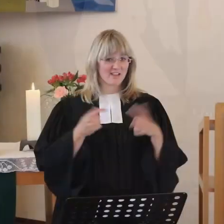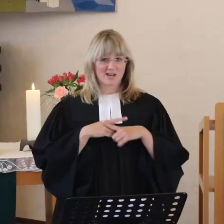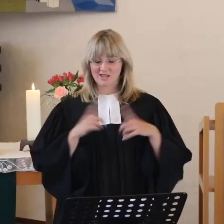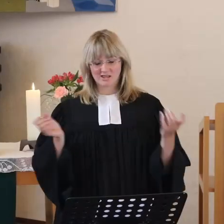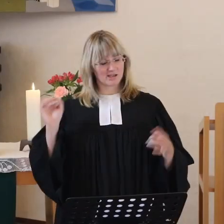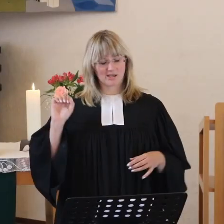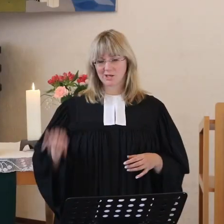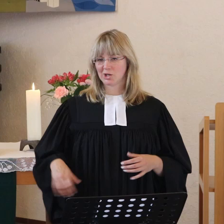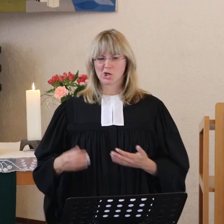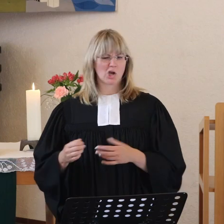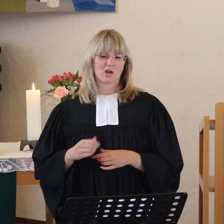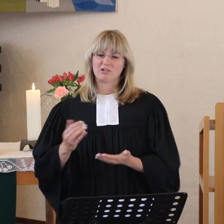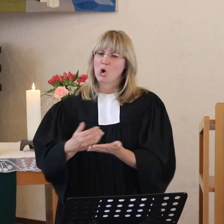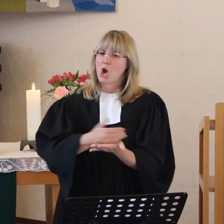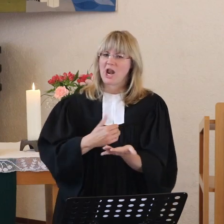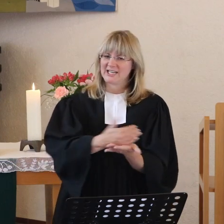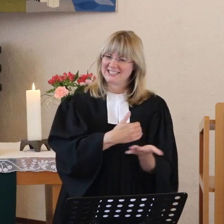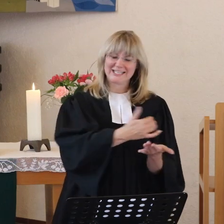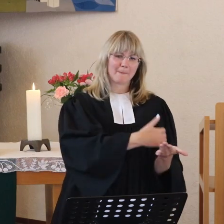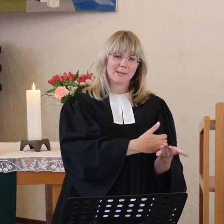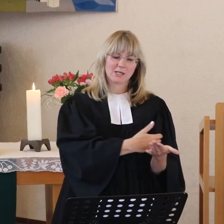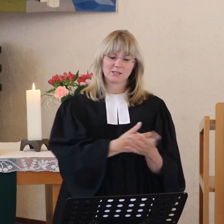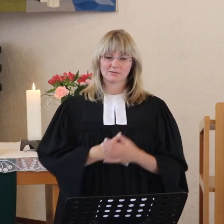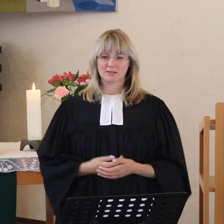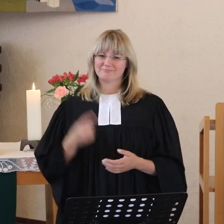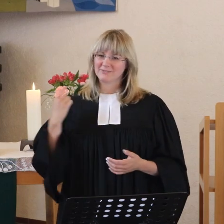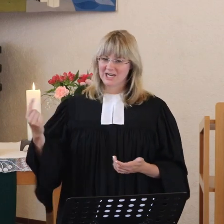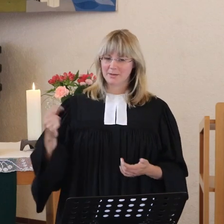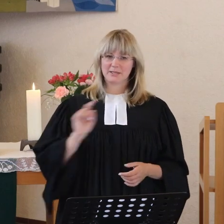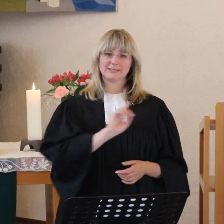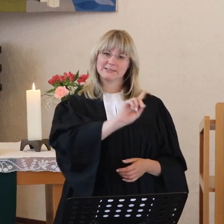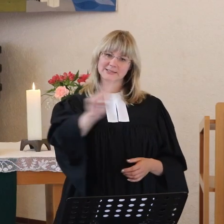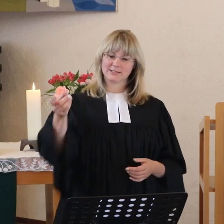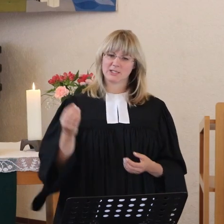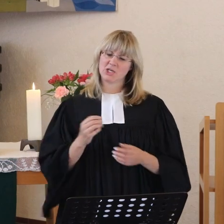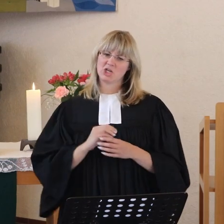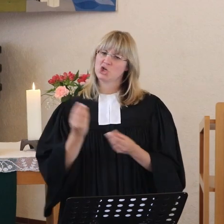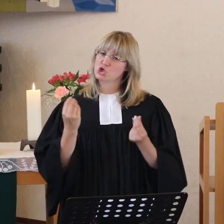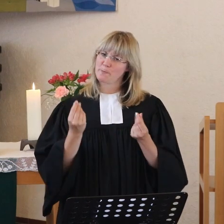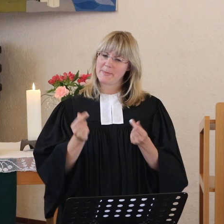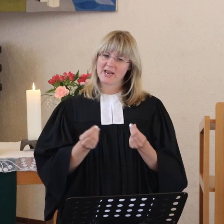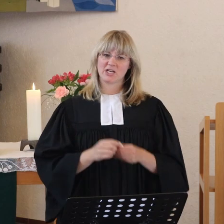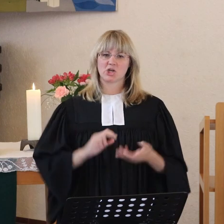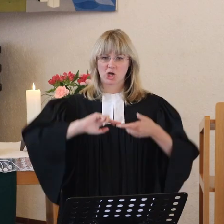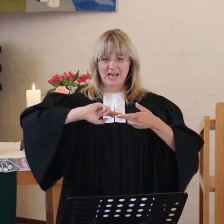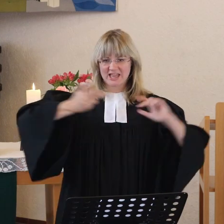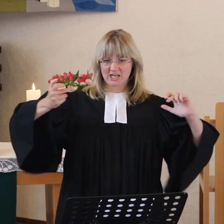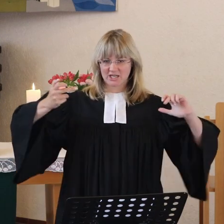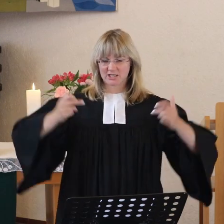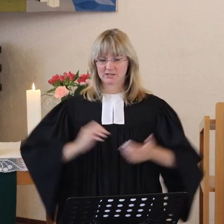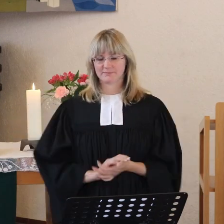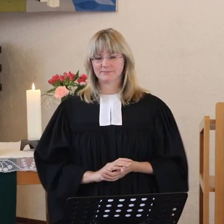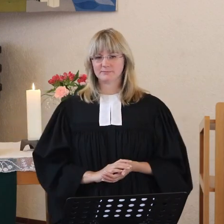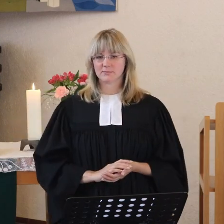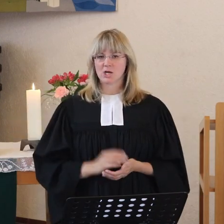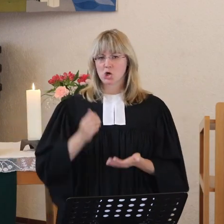Wir können in diesem Gottesdienst ja leider keine Kollekte so direkt einsammeln, aber Sie können gerne online spenden. Der Kollektenzweck